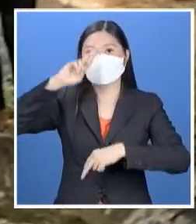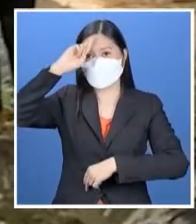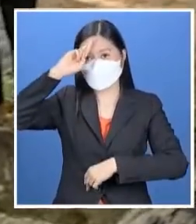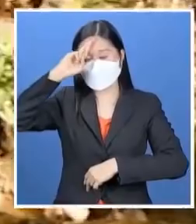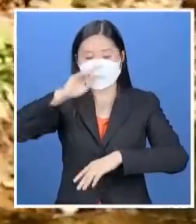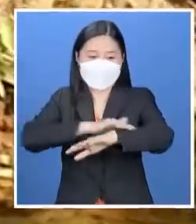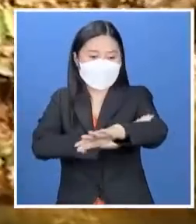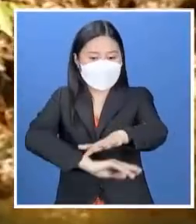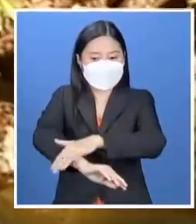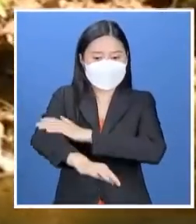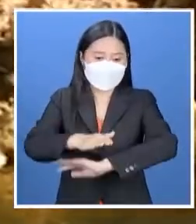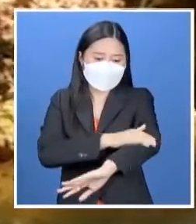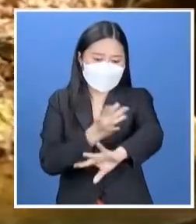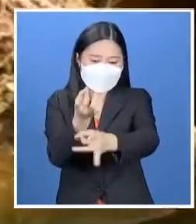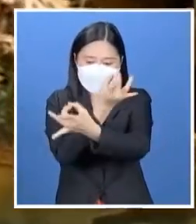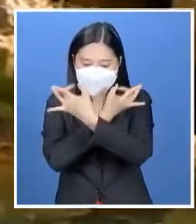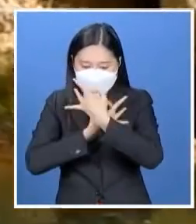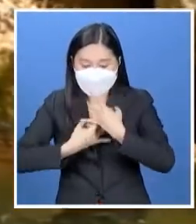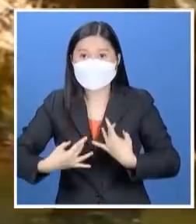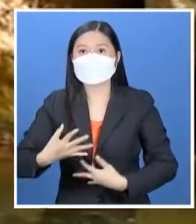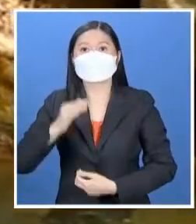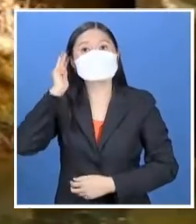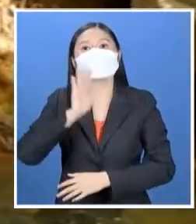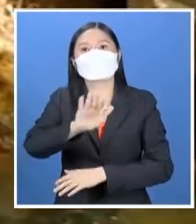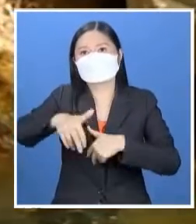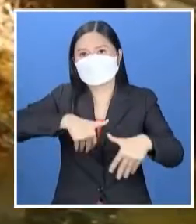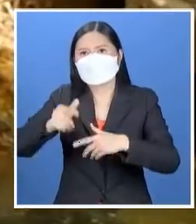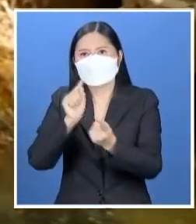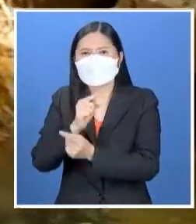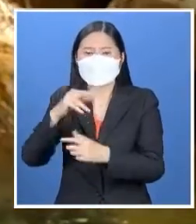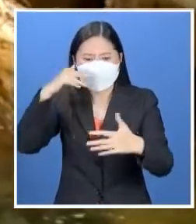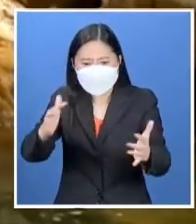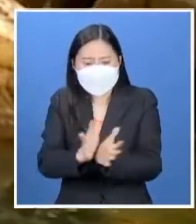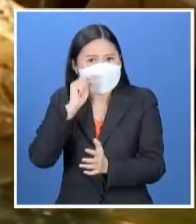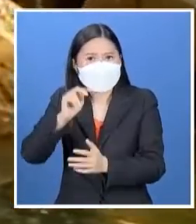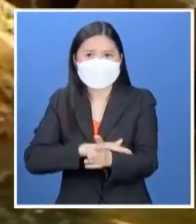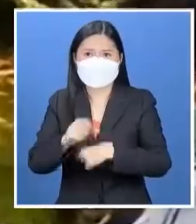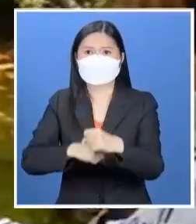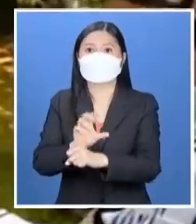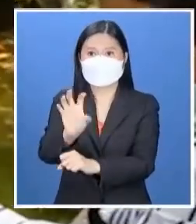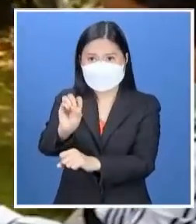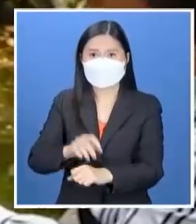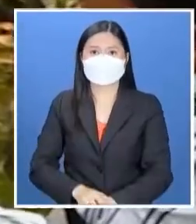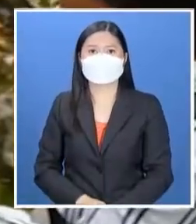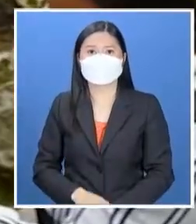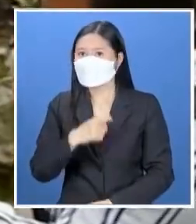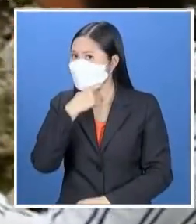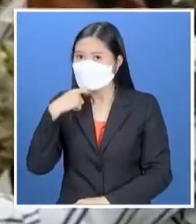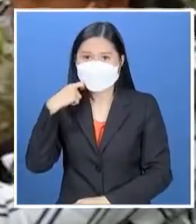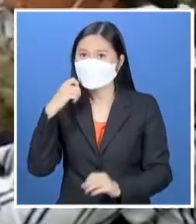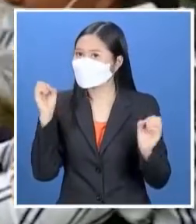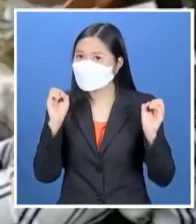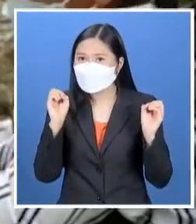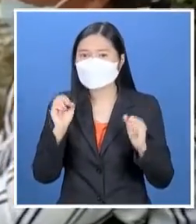คเอามาทาตัวเนี่ยจะผิวดีเป็นความเชื่อของชาวบ้านนะเพราะเขาบอกว่าเจอบ่อน้ำแห่งนี้มา50กว่าปีไม่เคยแห้งขอดเล